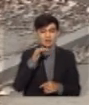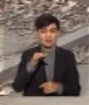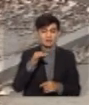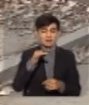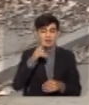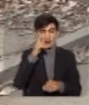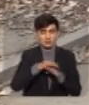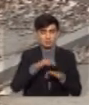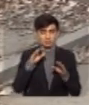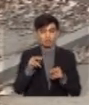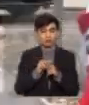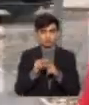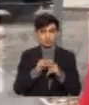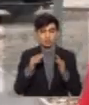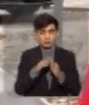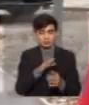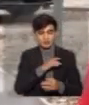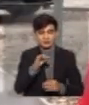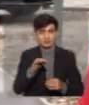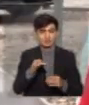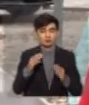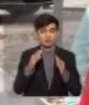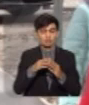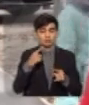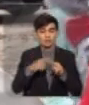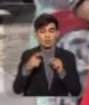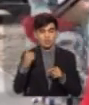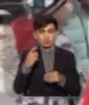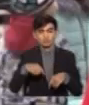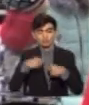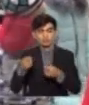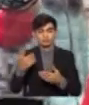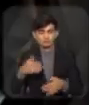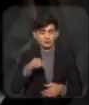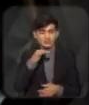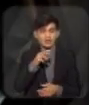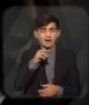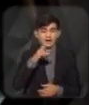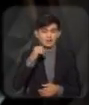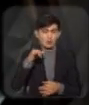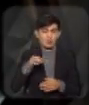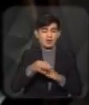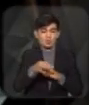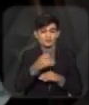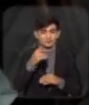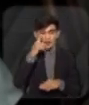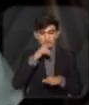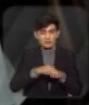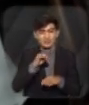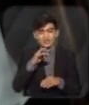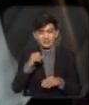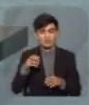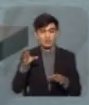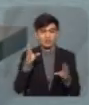әкімдік үйге күрделі жөндеу жүргізіп, баспананы басқа қожайынға беріп тастаған. Ал Қаратау ауданының әкімдігі Иринаның